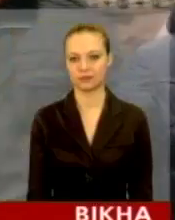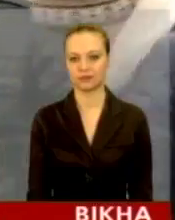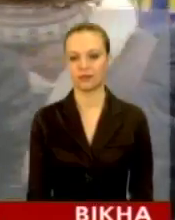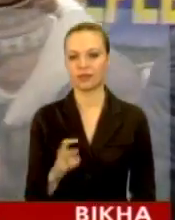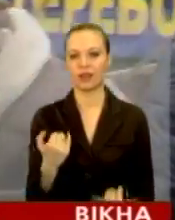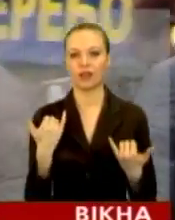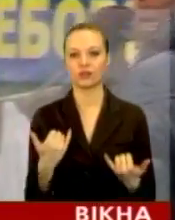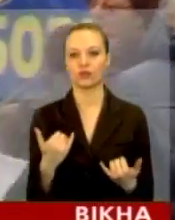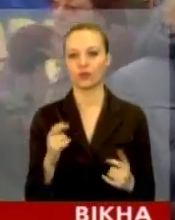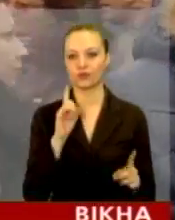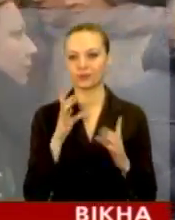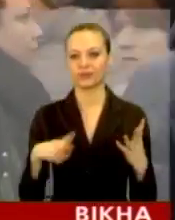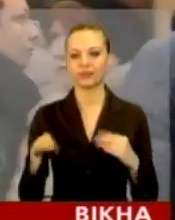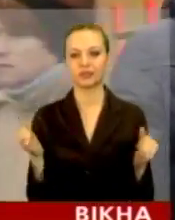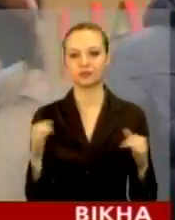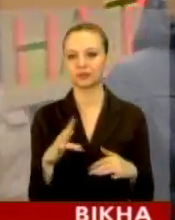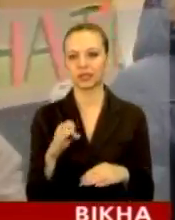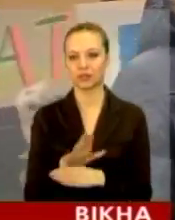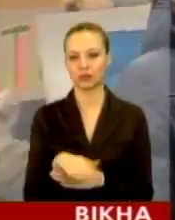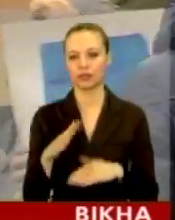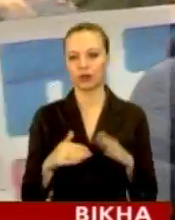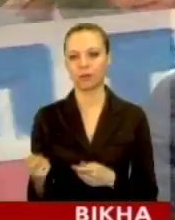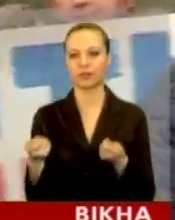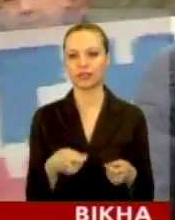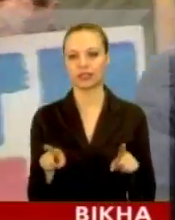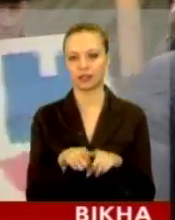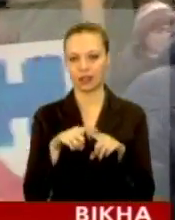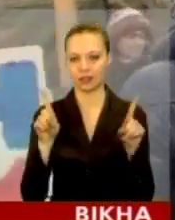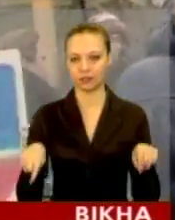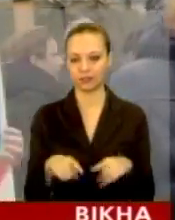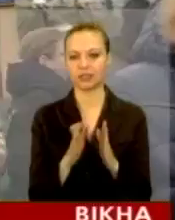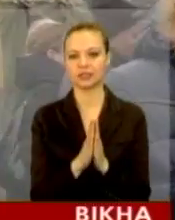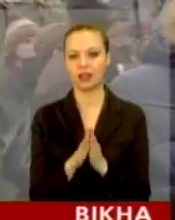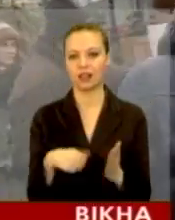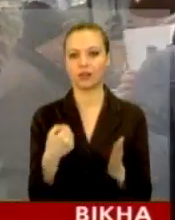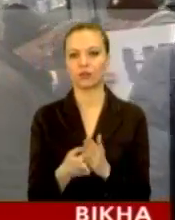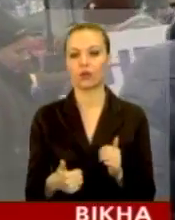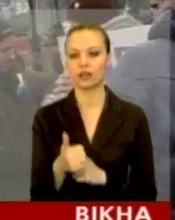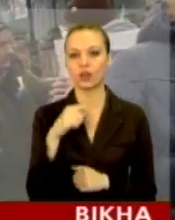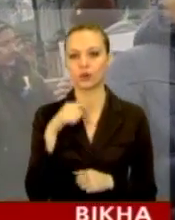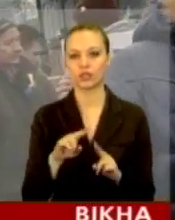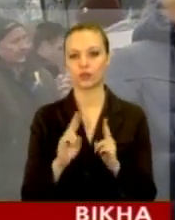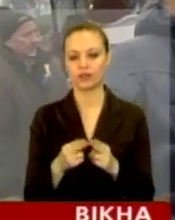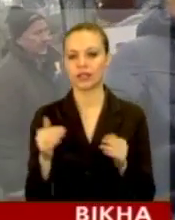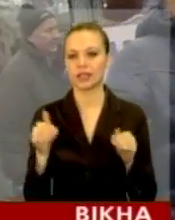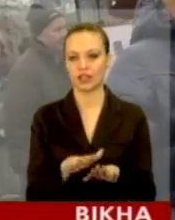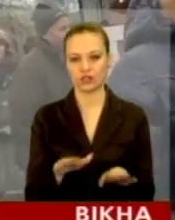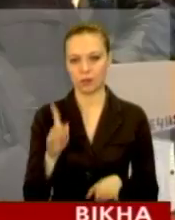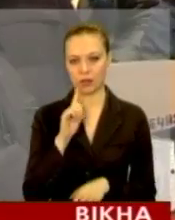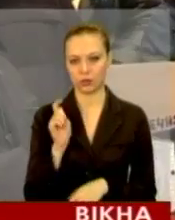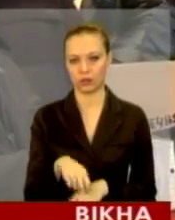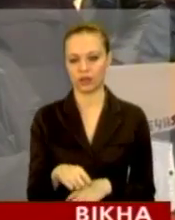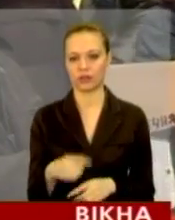На сьогоднішній вічі люди приходили не з пустими руками, писали ось такі плакати із закликом до лідера Російської Федерації не чіпати